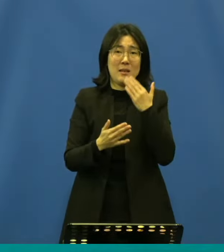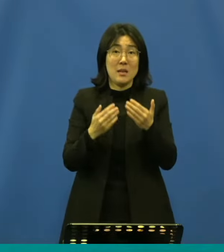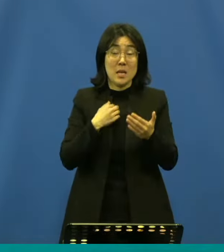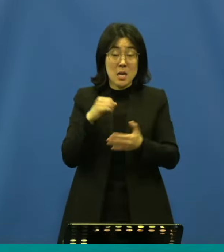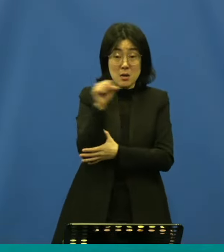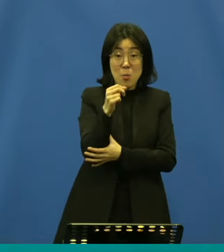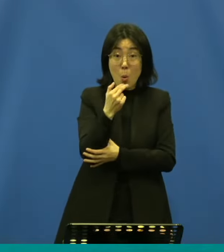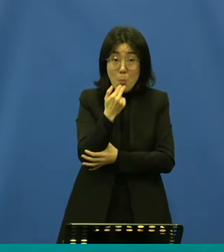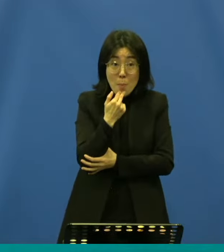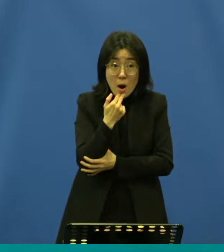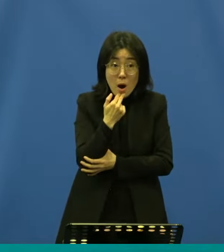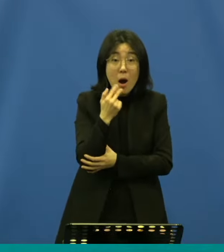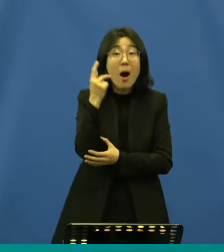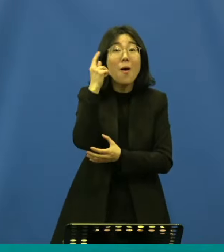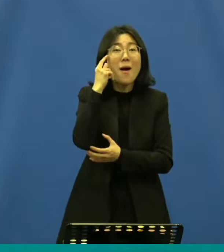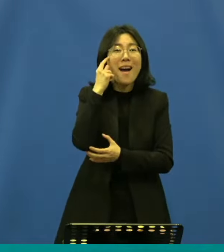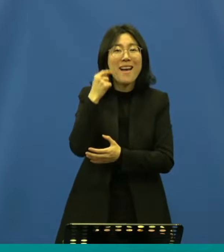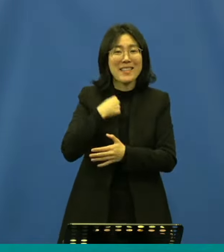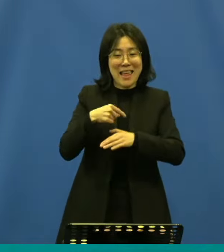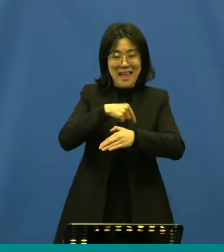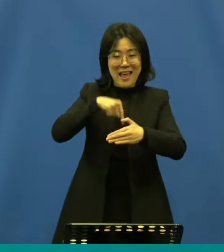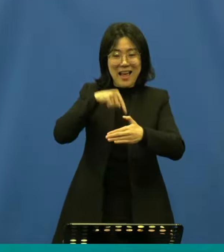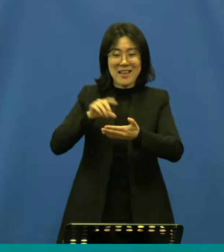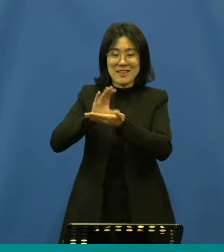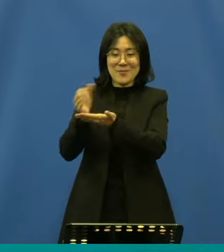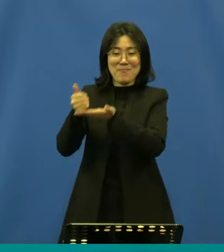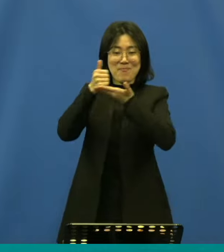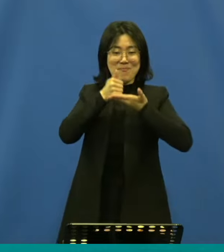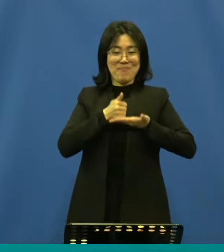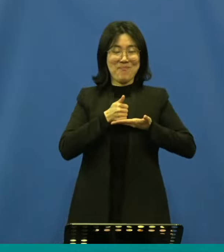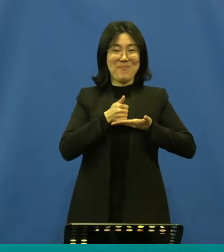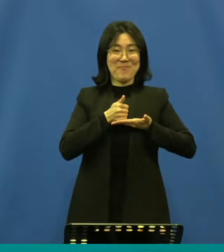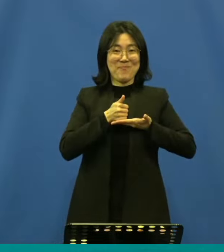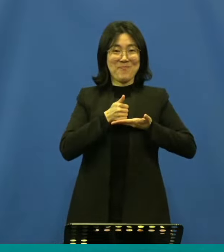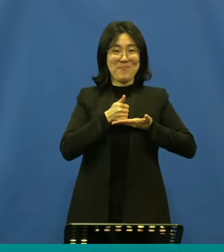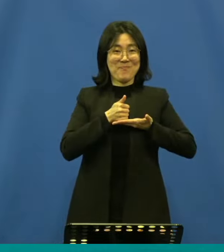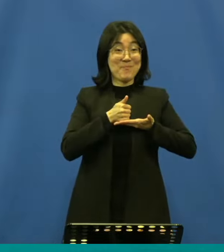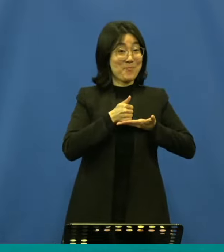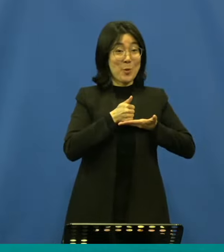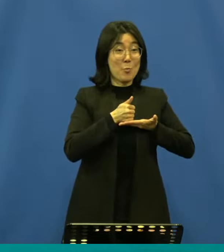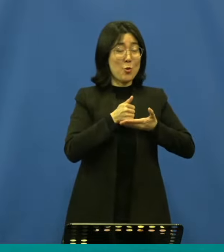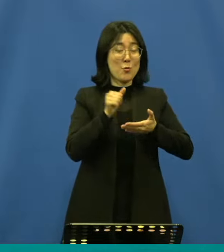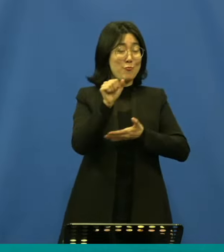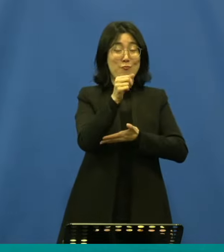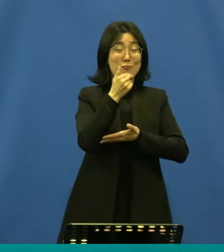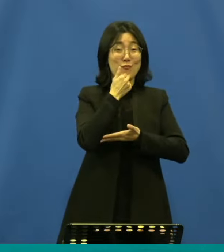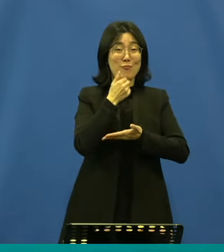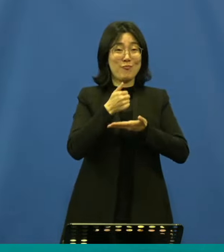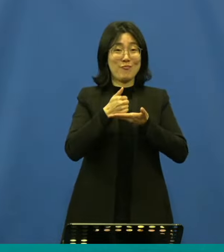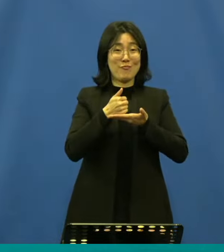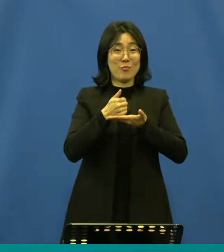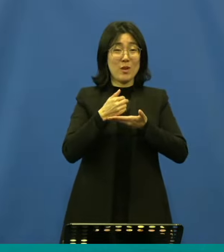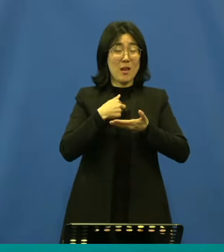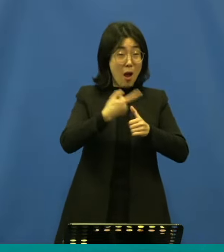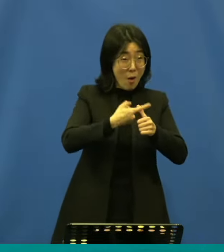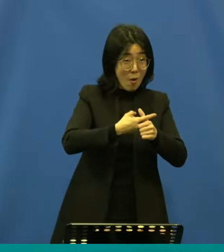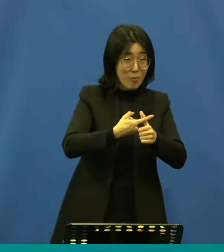사람은 그리스도 중심으로 사는 거예요. 내가 욕을 좀 먹어도 그리스도가 사시면 되는 거고.